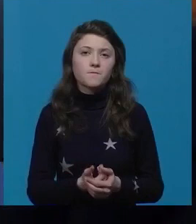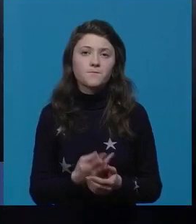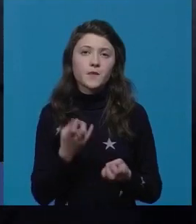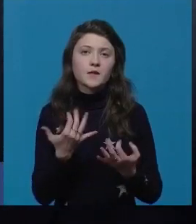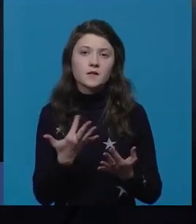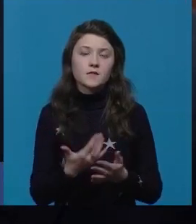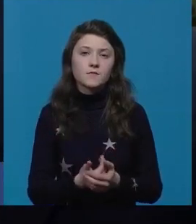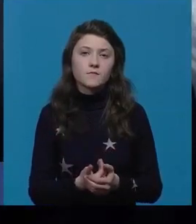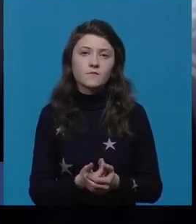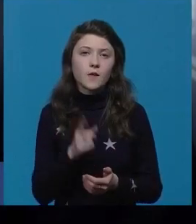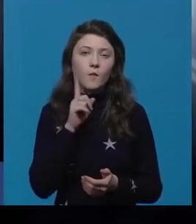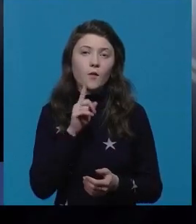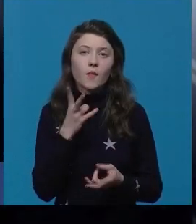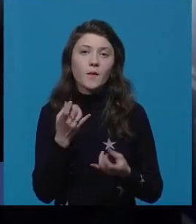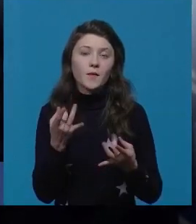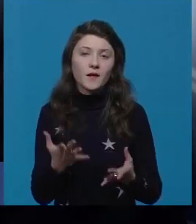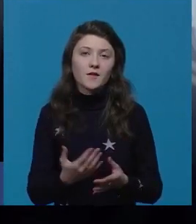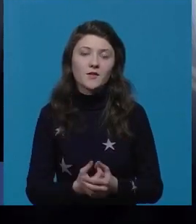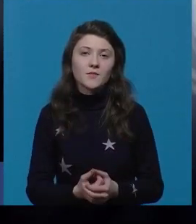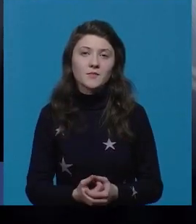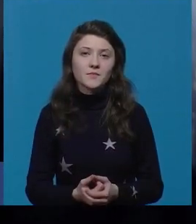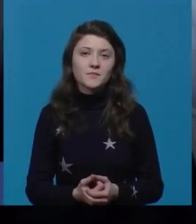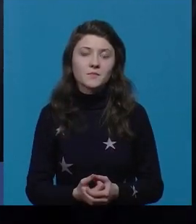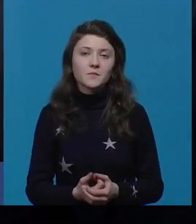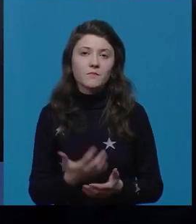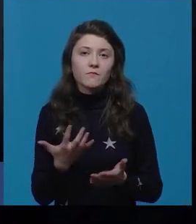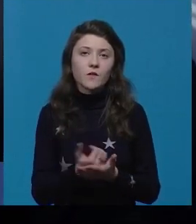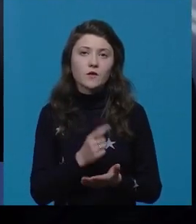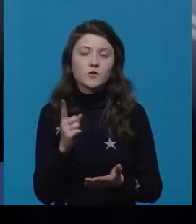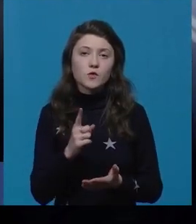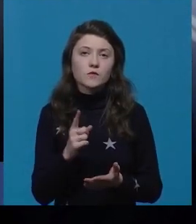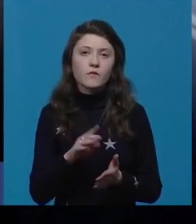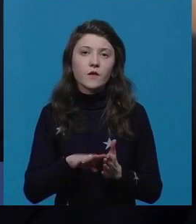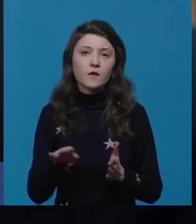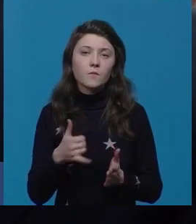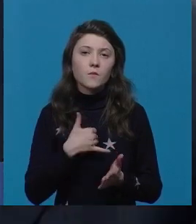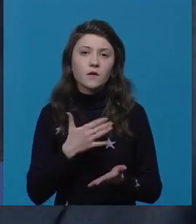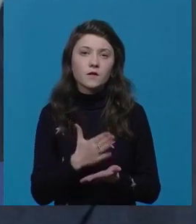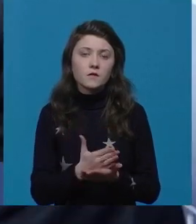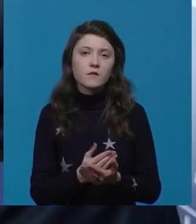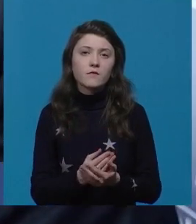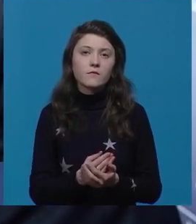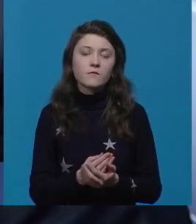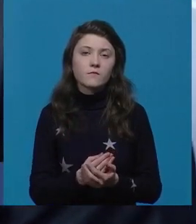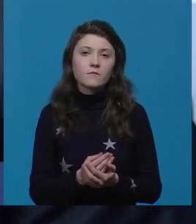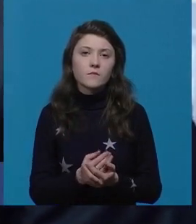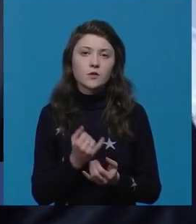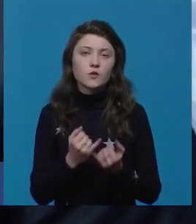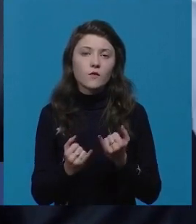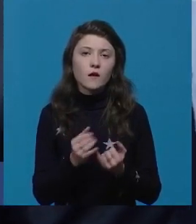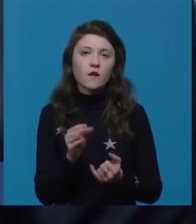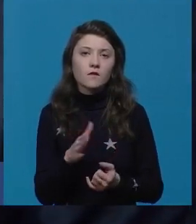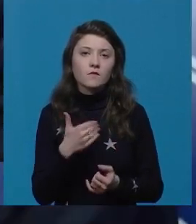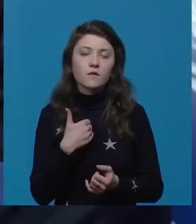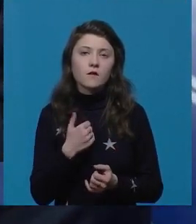скільки? Ну, поки не потрачу. Заощаджуєте? Виходить щось відкласти? У мене є волшебна жовта картка, пенсія. Ну, я стараюсь до жовтої картки